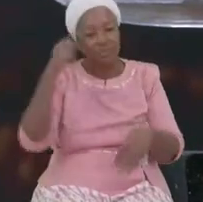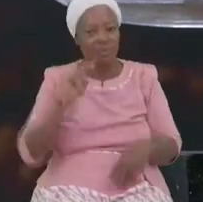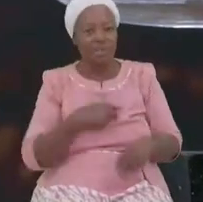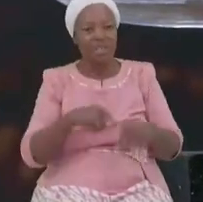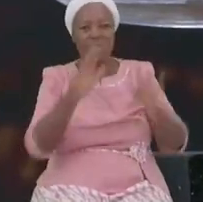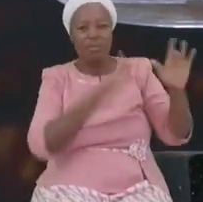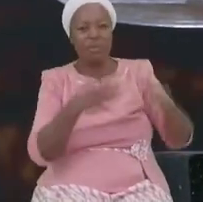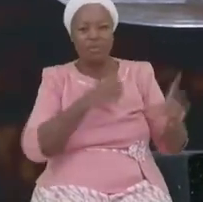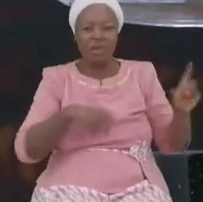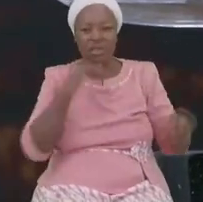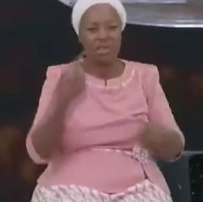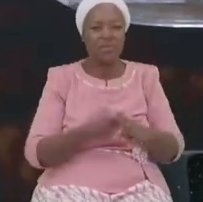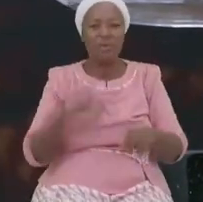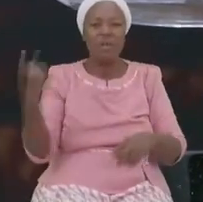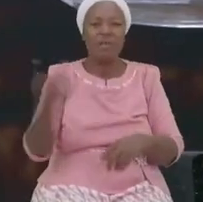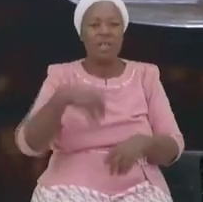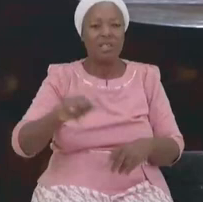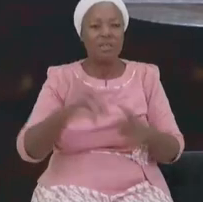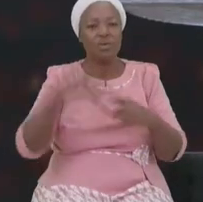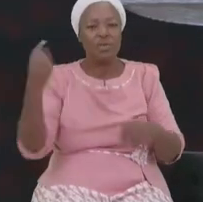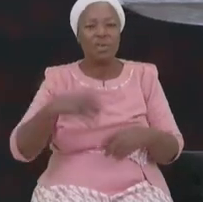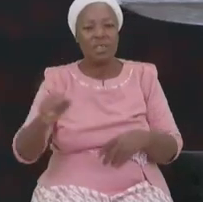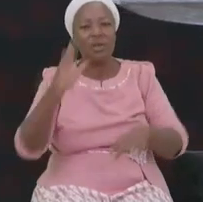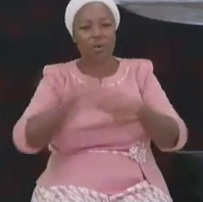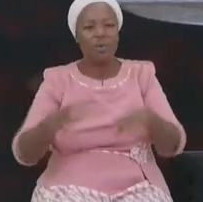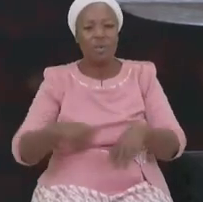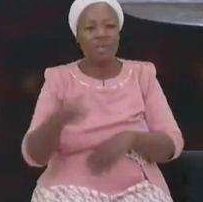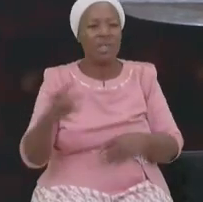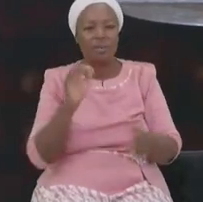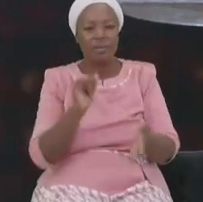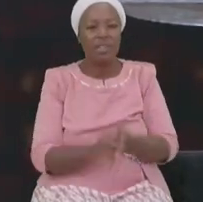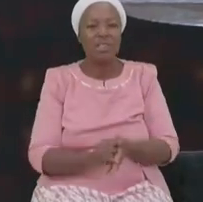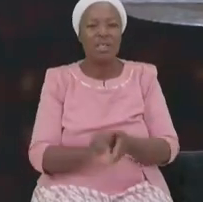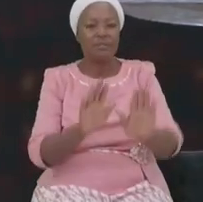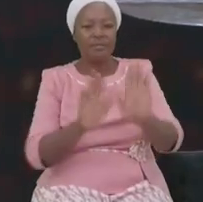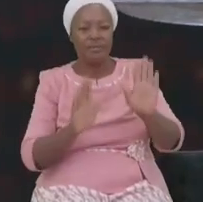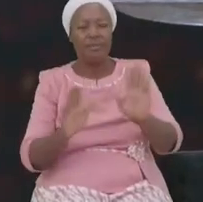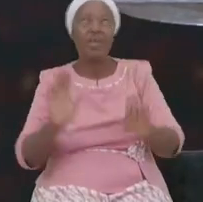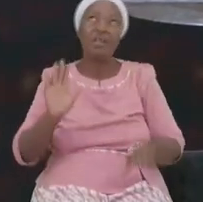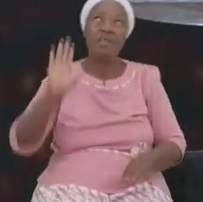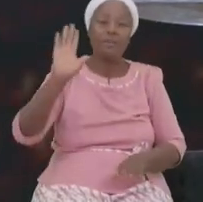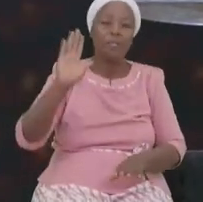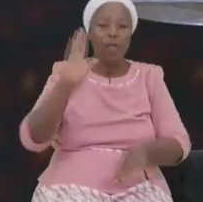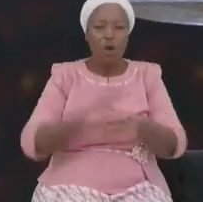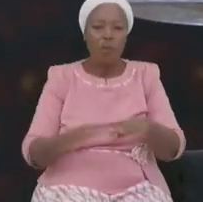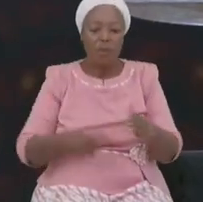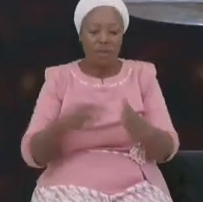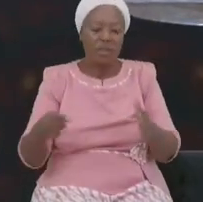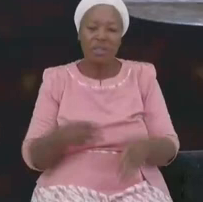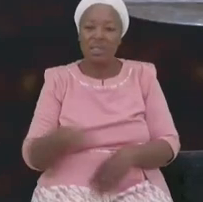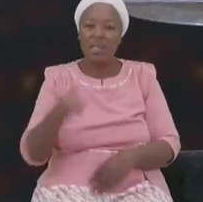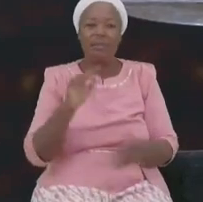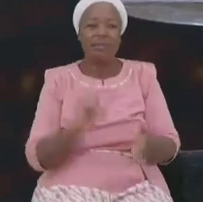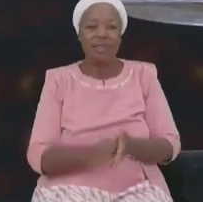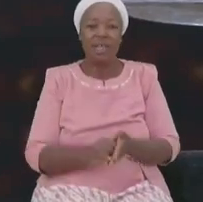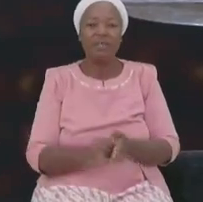est d'éternité en éternité pour ceux qui le craignent, pour ceux qui le craignent, pour ceux qui